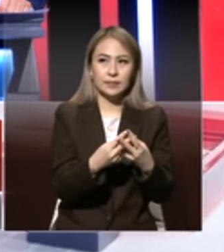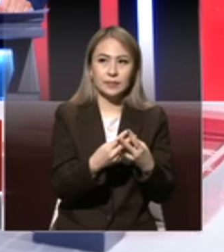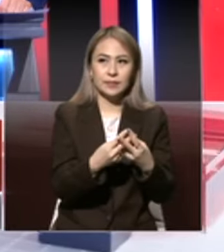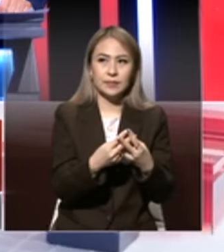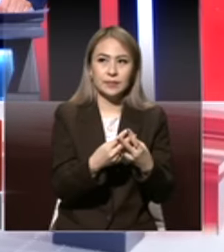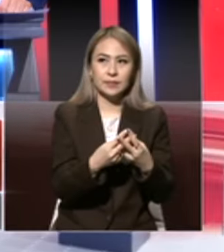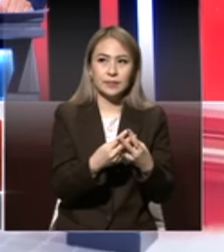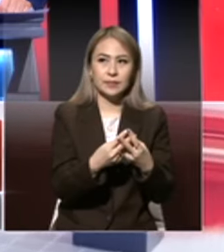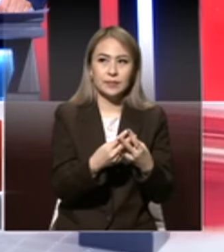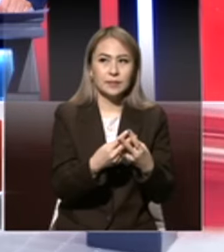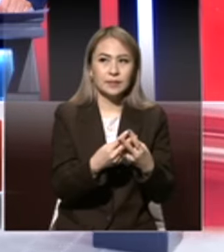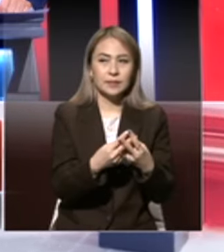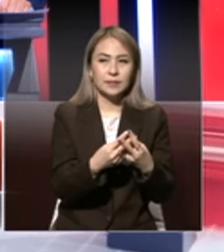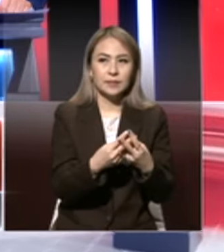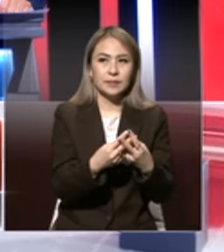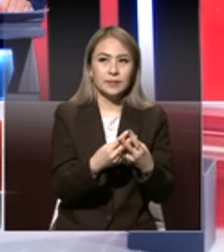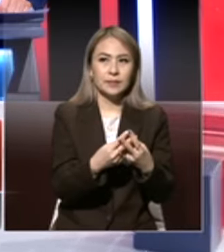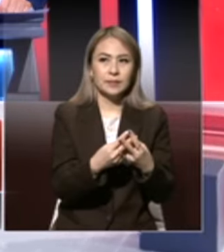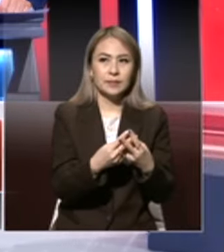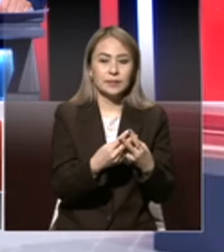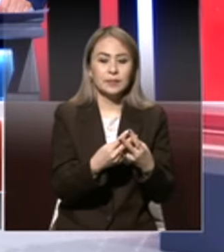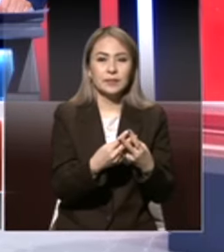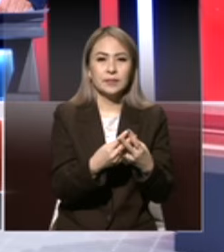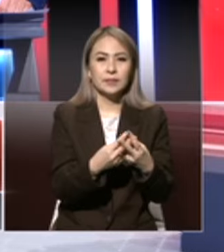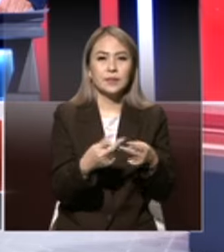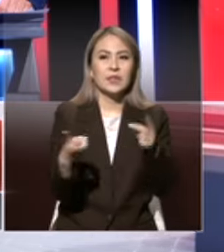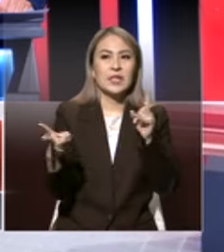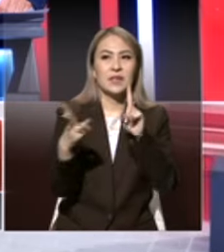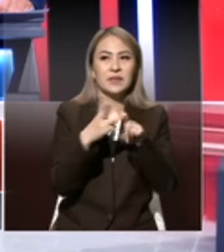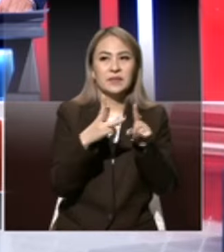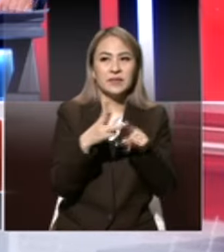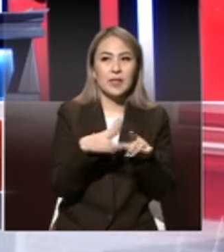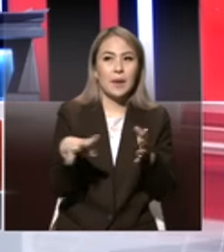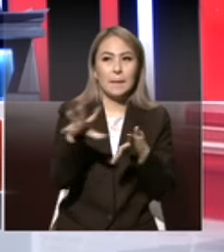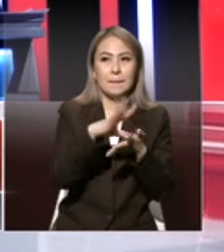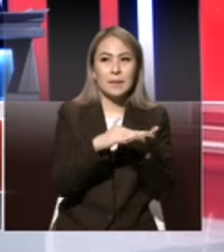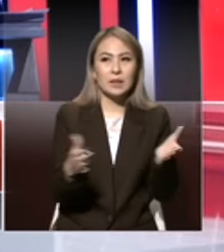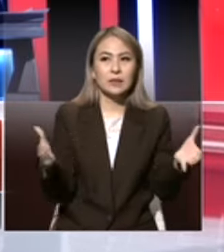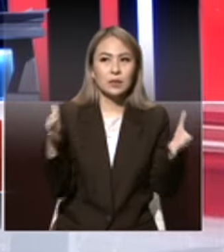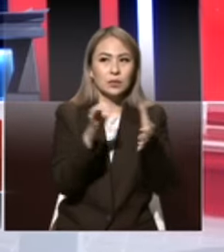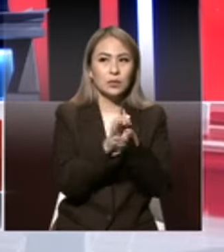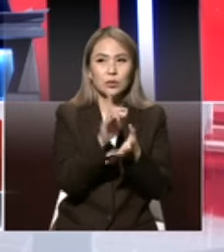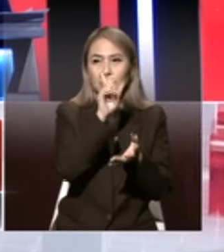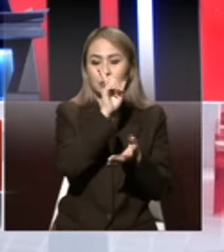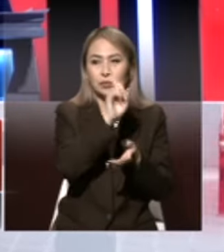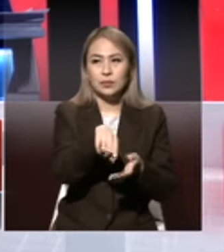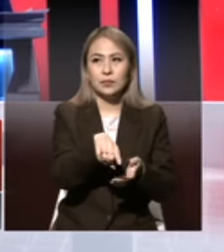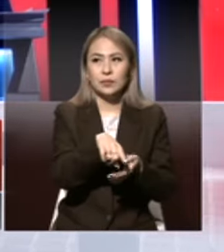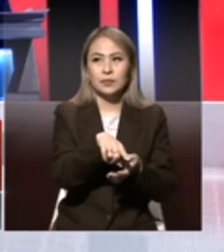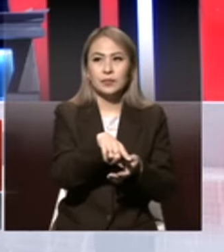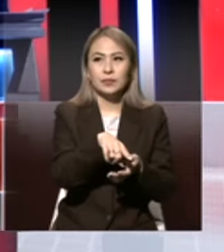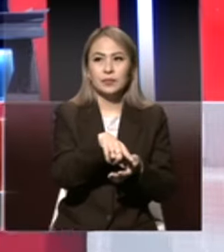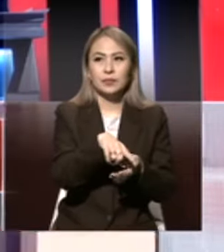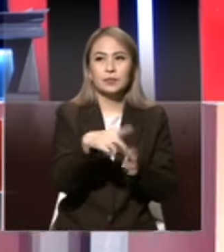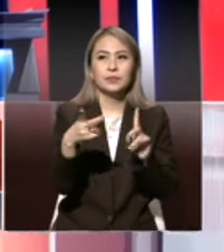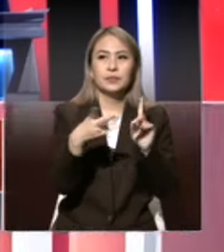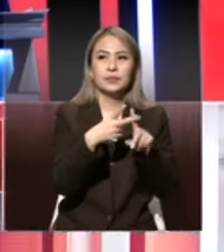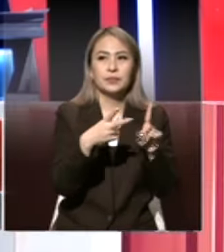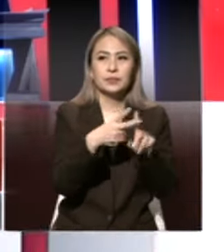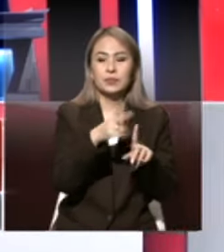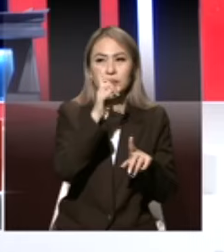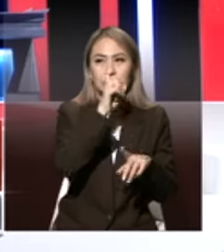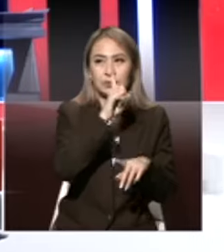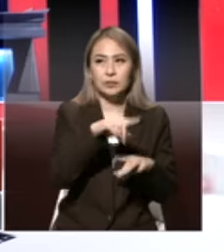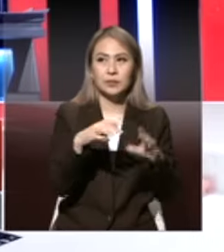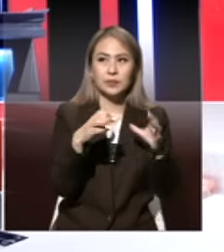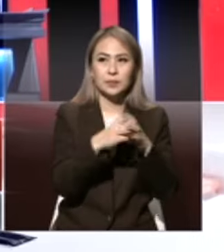Екінші рет қайталанған жағдайда ма? Иә, екінші рет қайталанған жағдайда. Үшінші рет қайталанған жағдайда татуластырылмайды, болды. Екінші рет қайталанған кезде бірден татуластырылмайды.